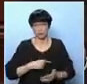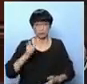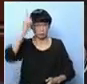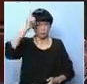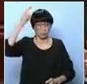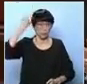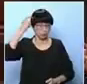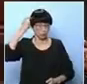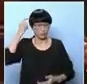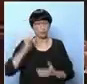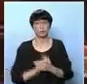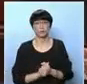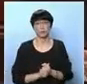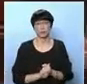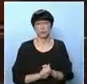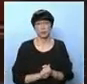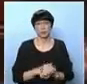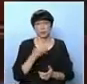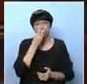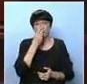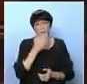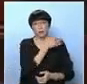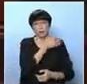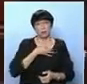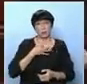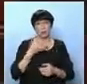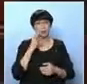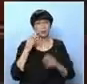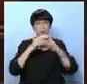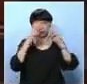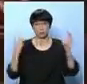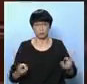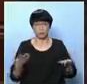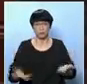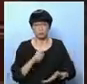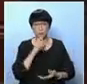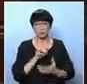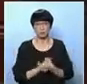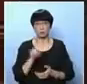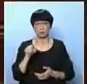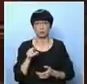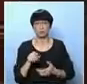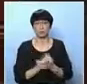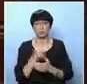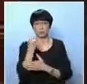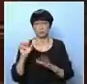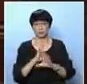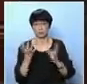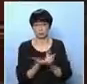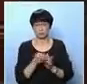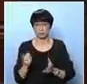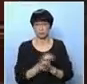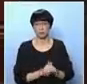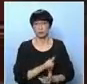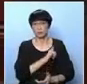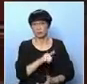曉。咁所以呢個咁嘅港珠澳大橋亦都十年大製作，今日有喺度啦。我哋呢班咁嘅反對黨，佢夠唔夠膽